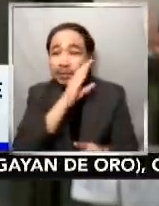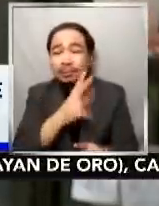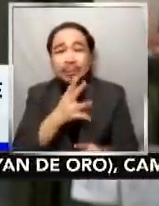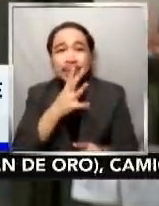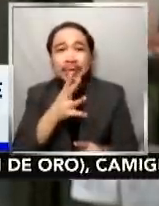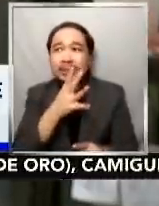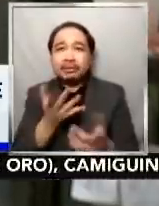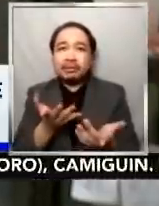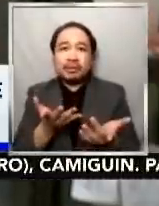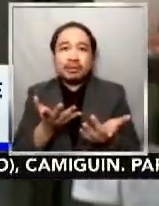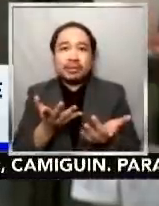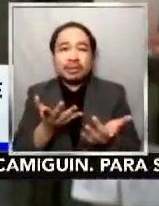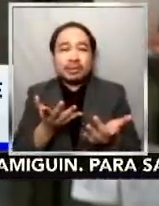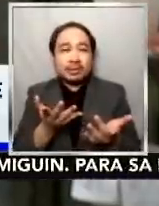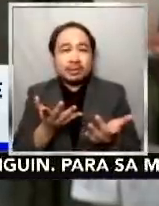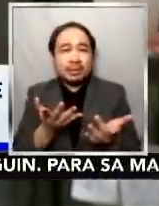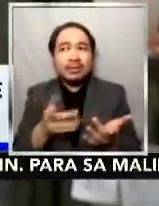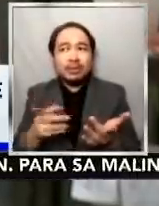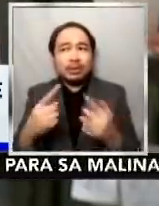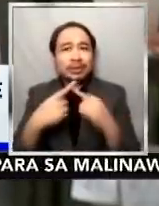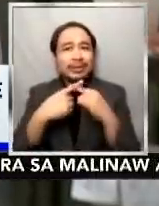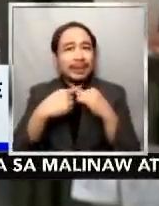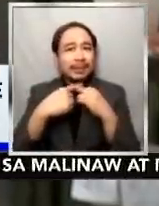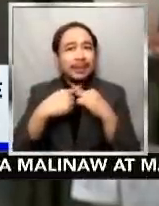na umaasa din sa akin.